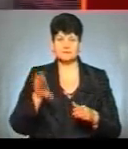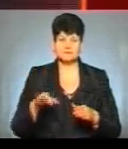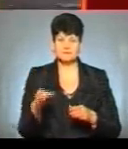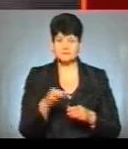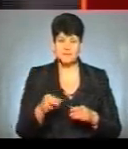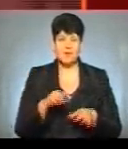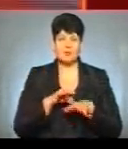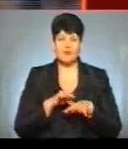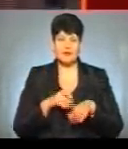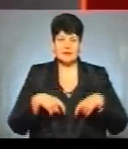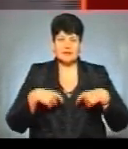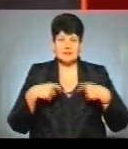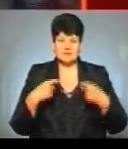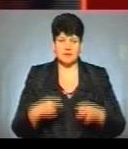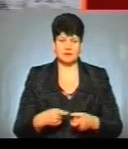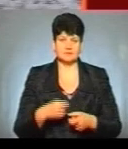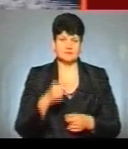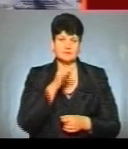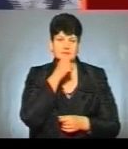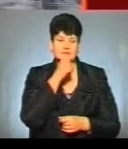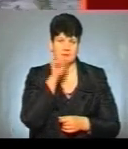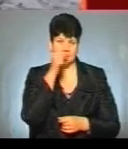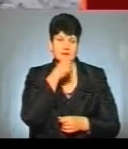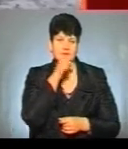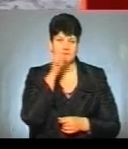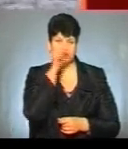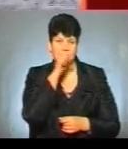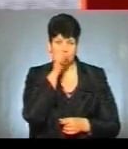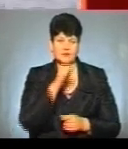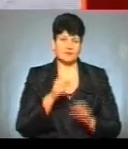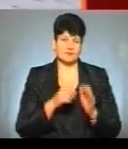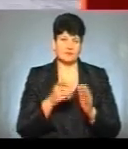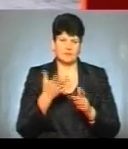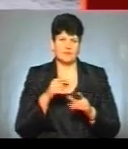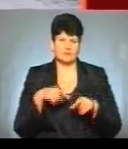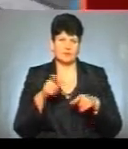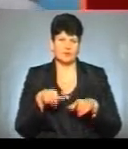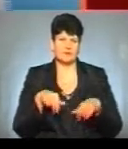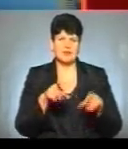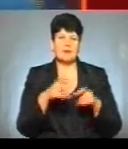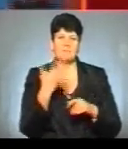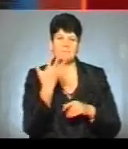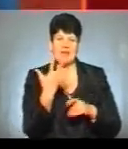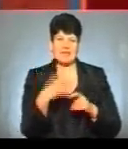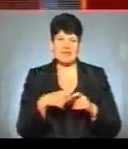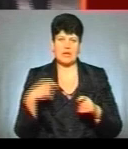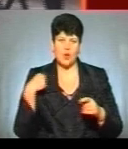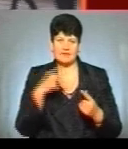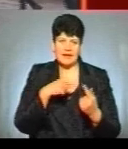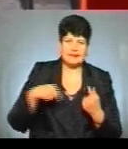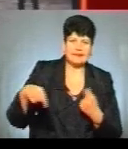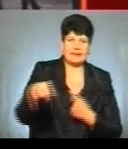ставу провели забіг Санта-Клаусів. 84 учасники в новорічних костюмах пробігли 5 кілометрів навколо водойми.